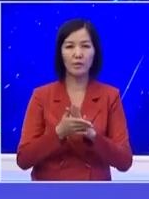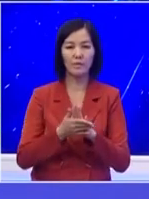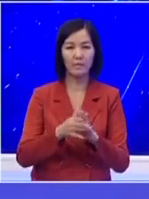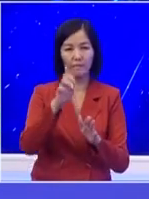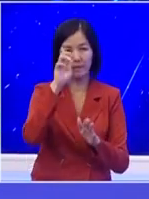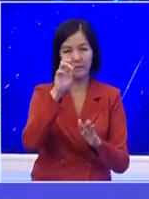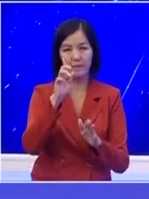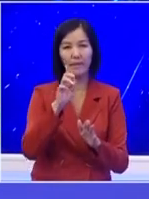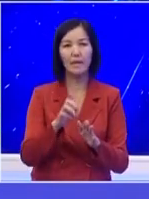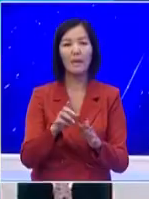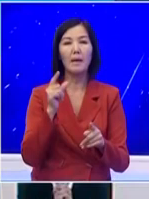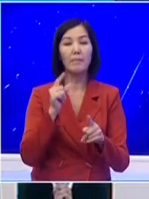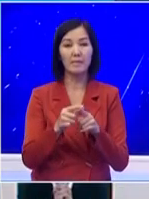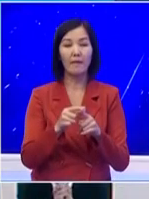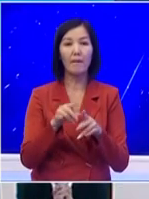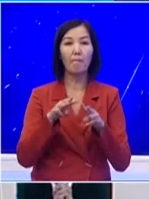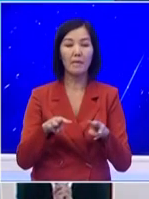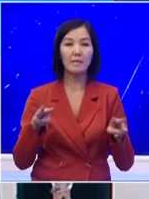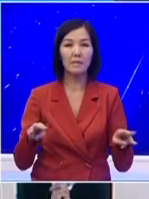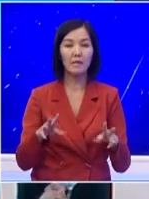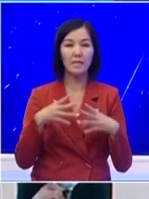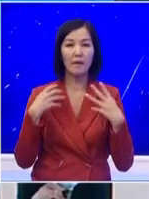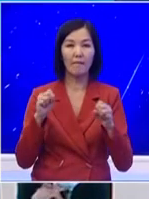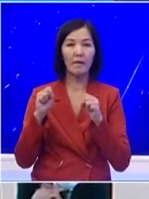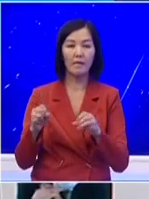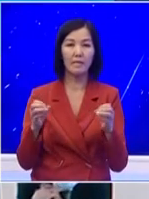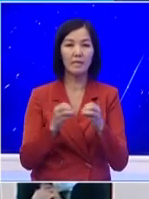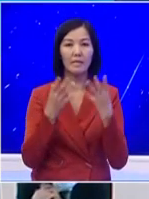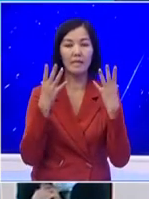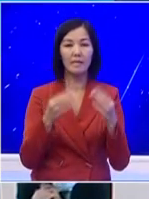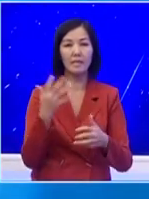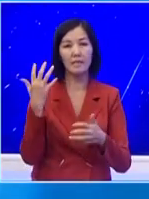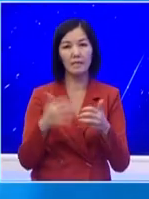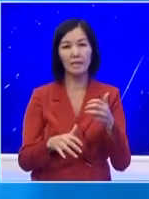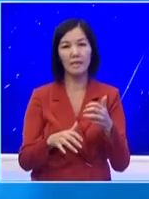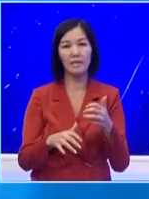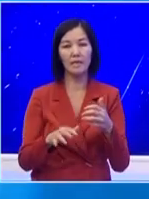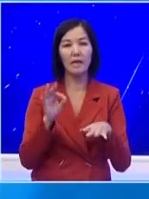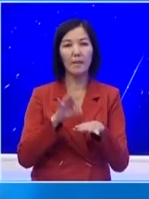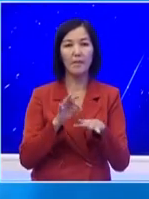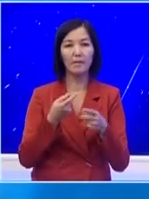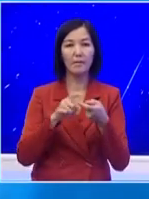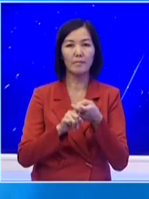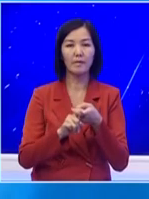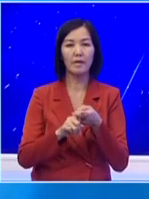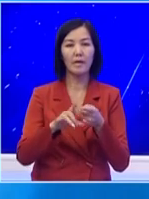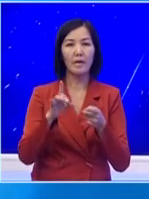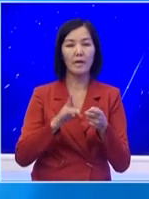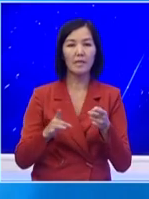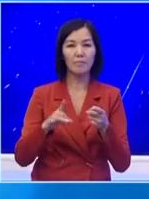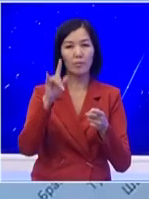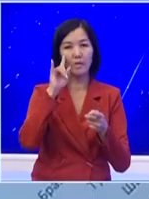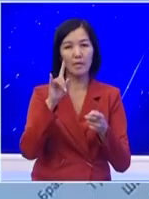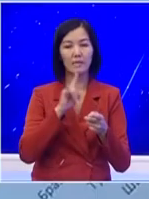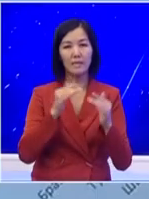ситуации в стране. По словам министра здравоохранения, за 10 дней средний показатель репродуктивности коронавирусной инфекции в РК снизился